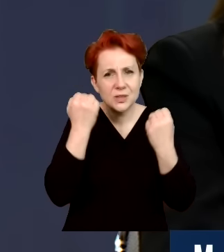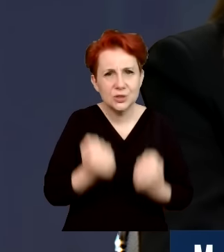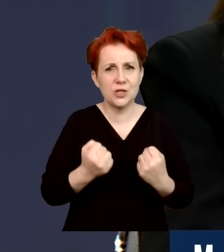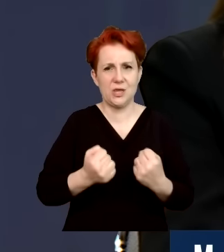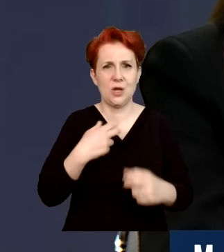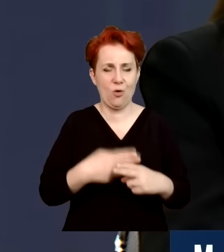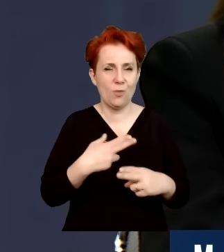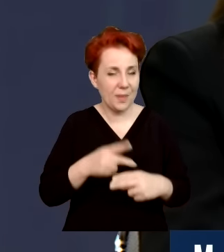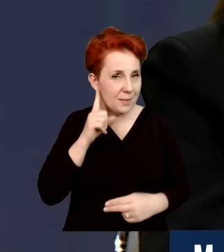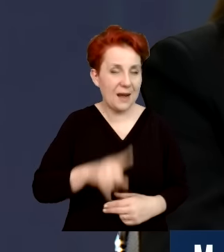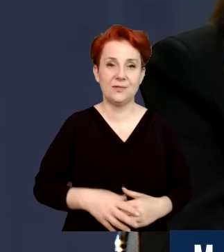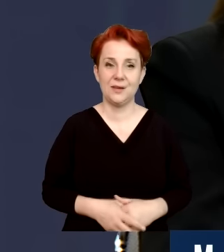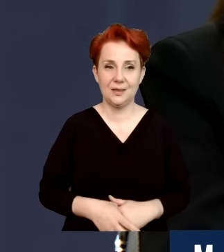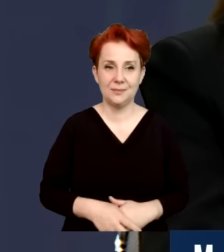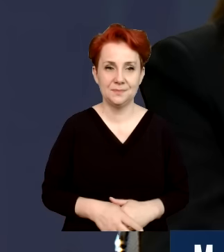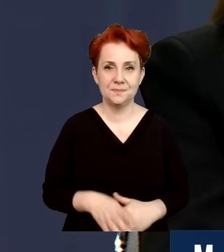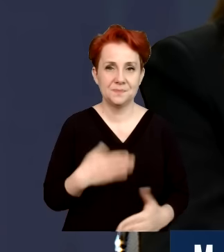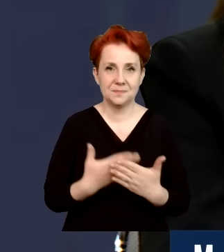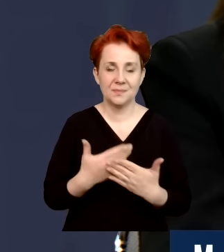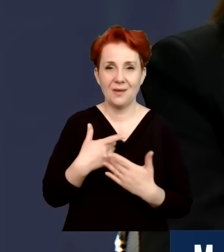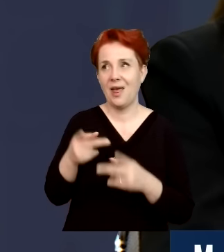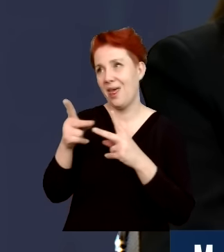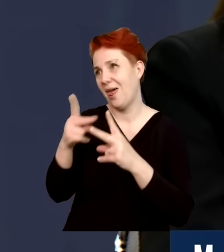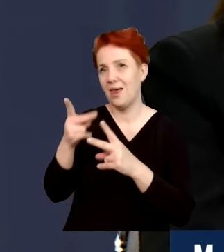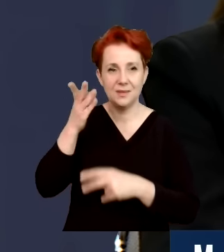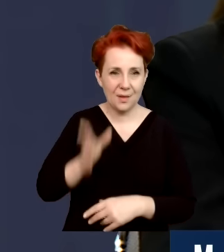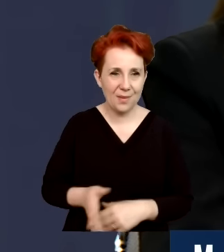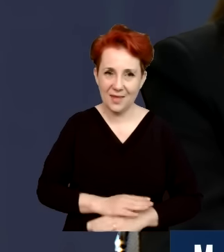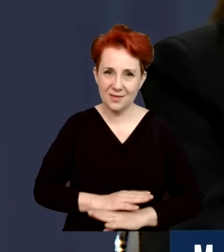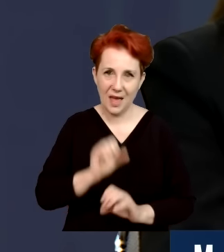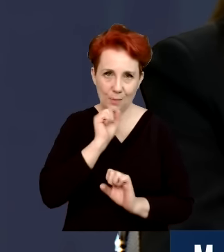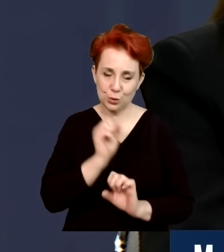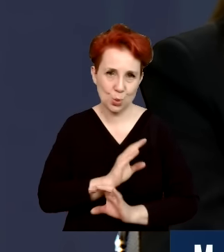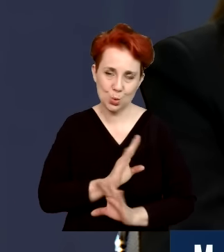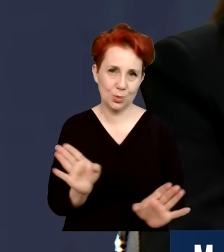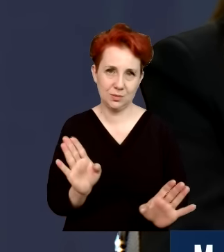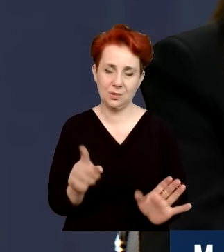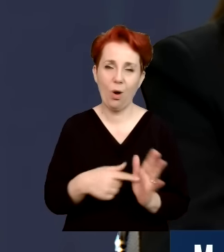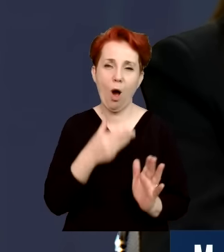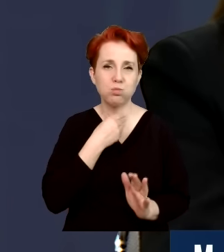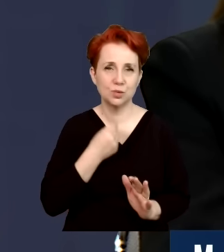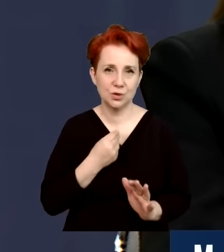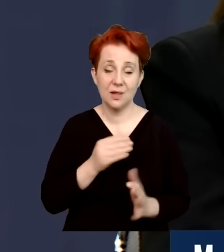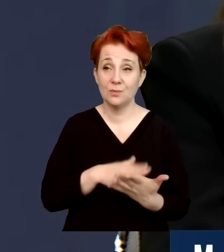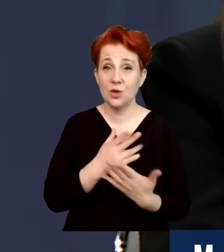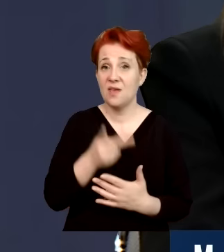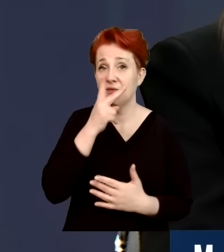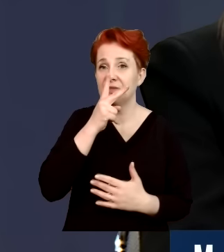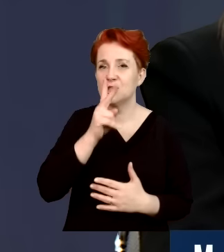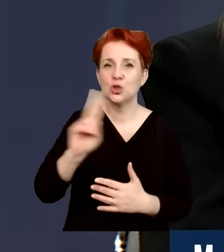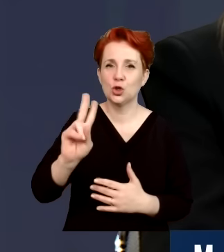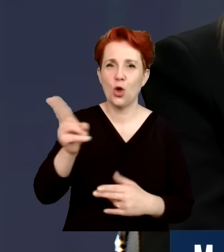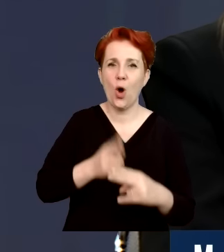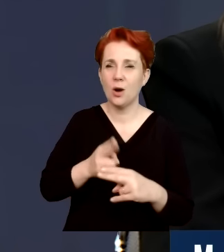ciężka choroba i ja naprawdę nie mam zamiaru z niej kpić i żeby absolutnie... I to jest po prostu obrzydliwe, jak widzę, że ktoś w ogóle z takiej choroby